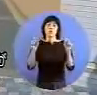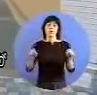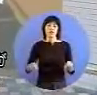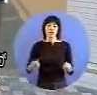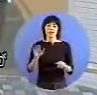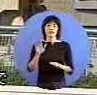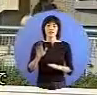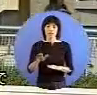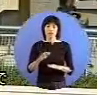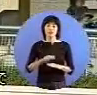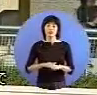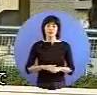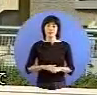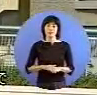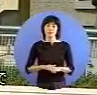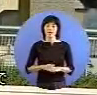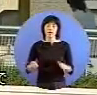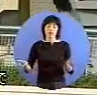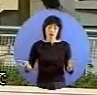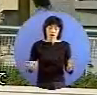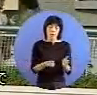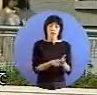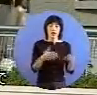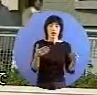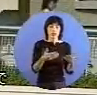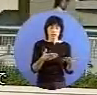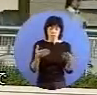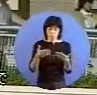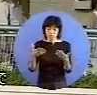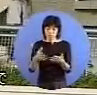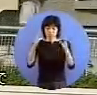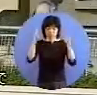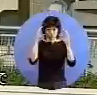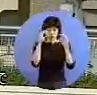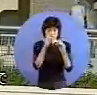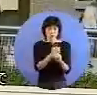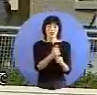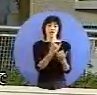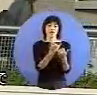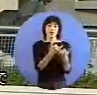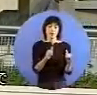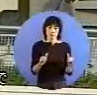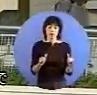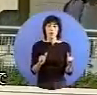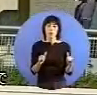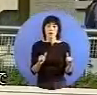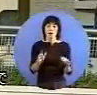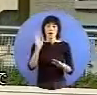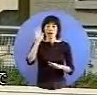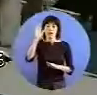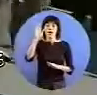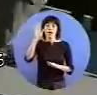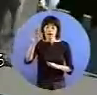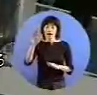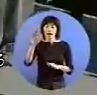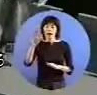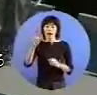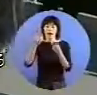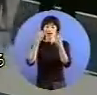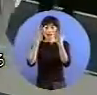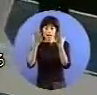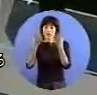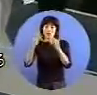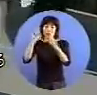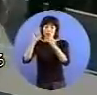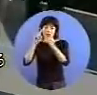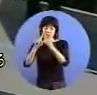題なんですが、逆に言うと今まで第一線で働いてきた人の多くが地域社会の中で第二の新